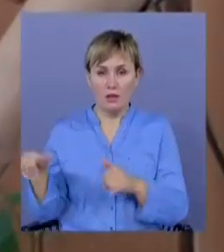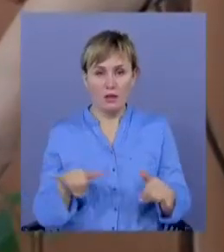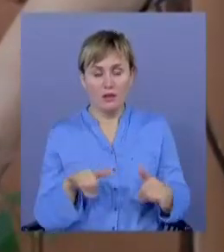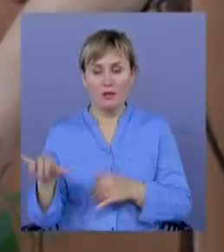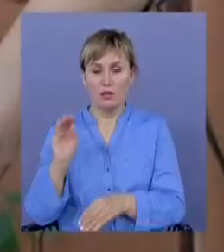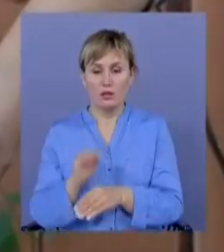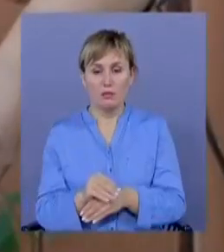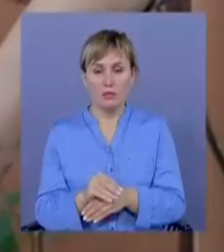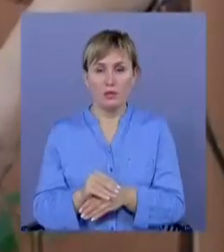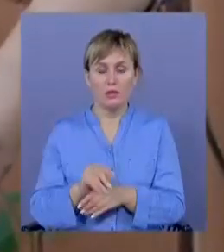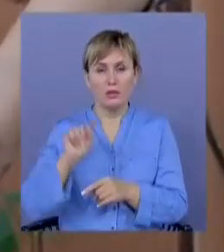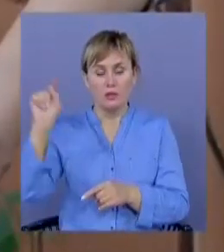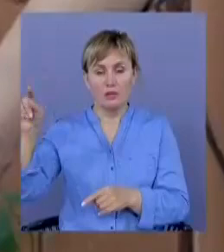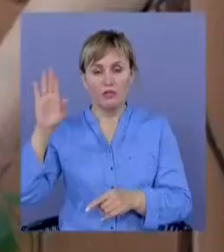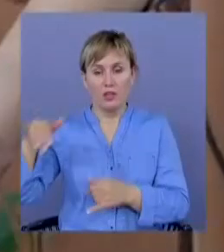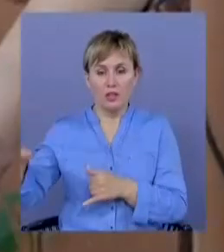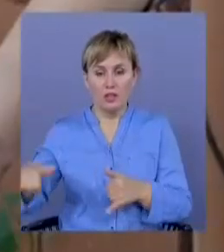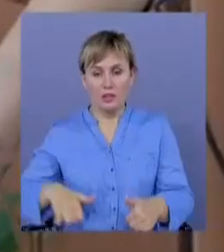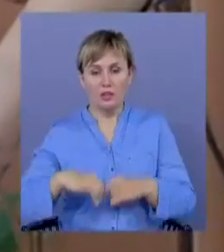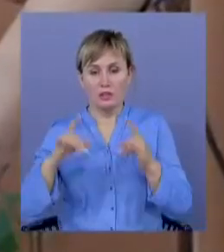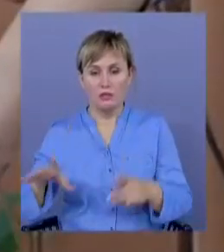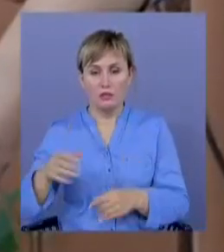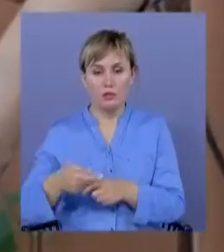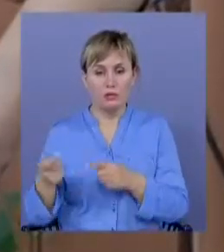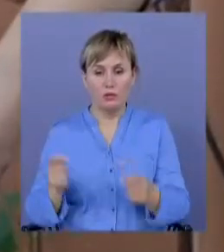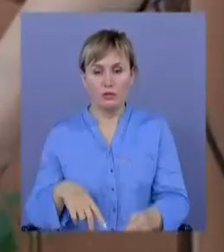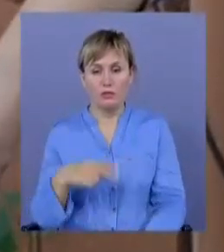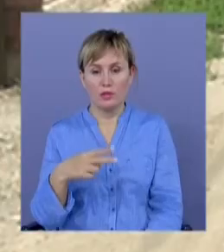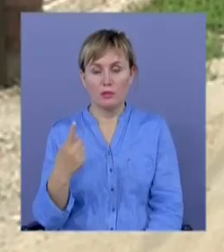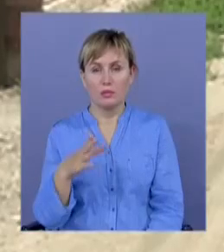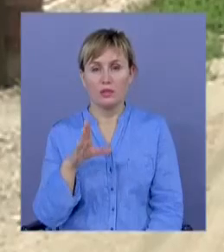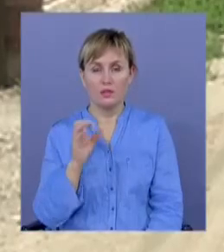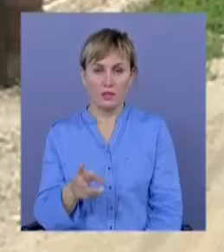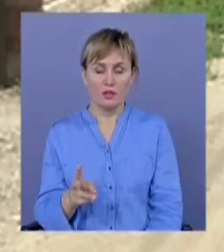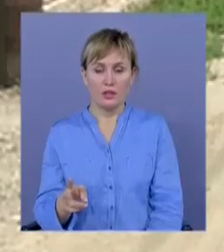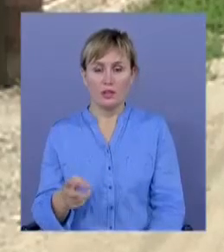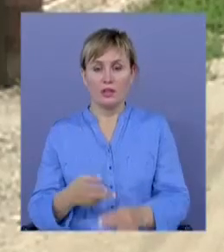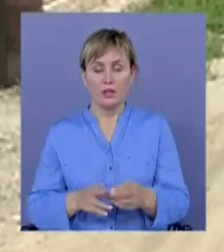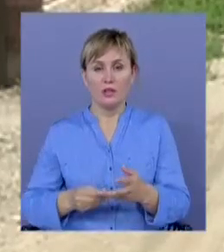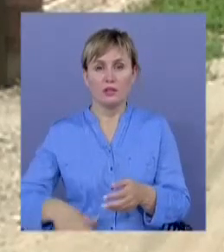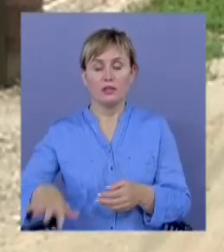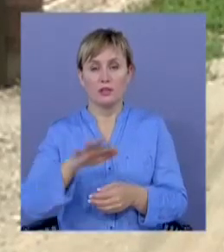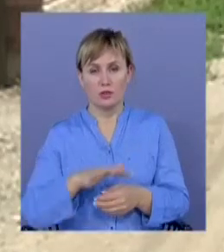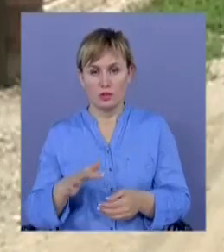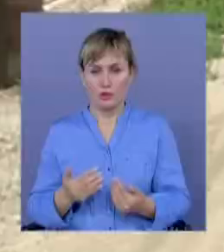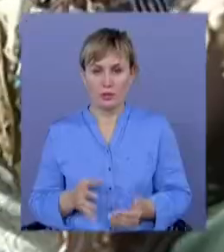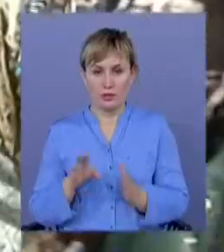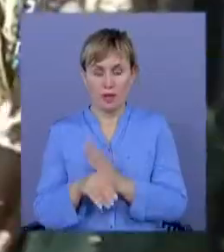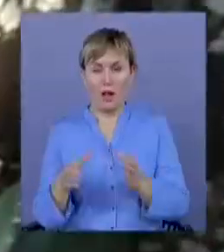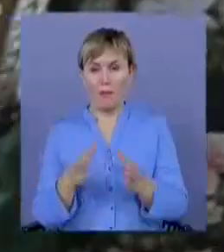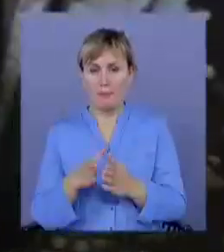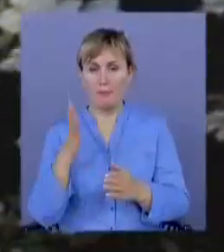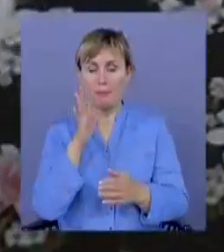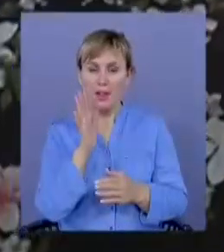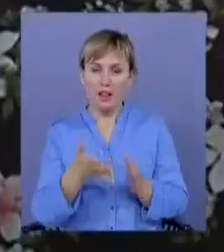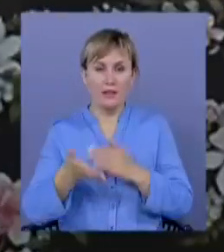дополнительно откуда-то с колонок, в бодейках. Мы все это возим. 21 век. Данная территория, по словам жителей, вошла в состав Алматы